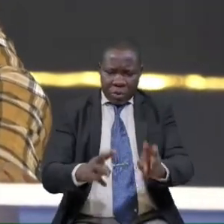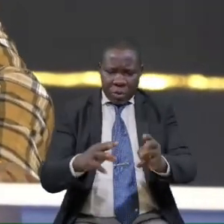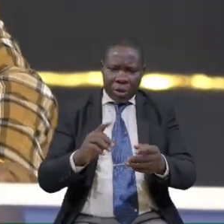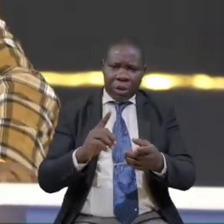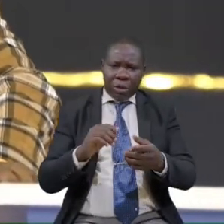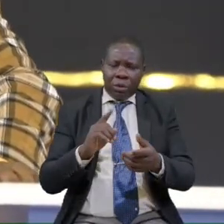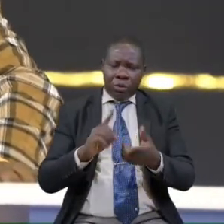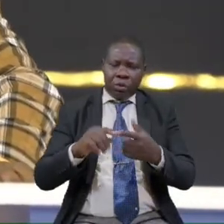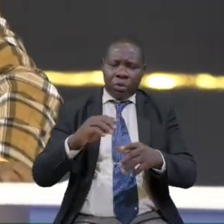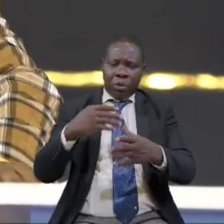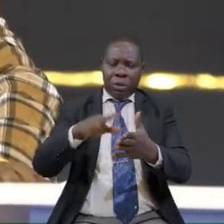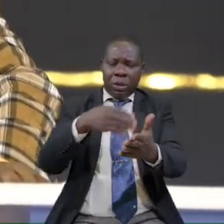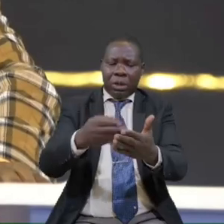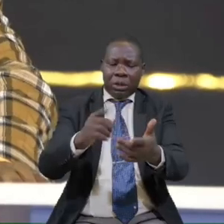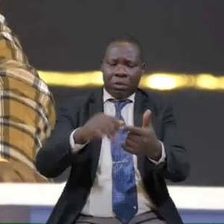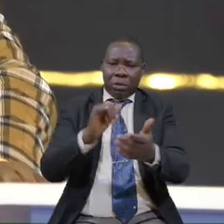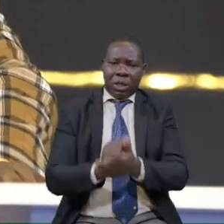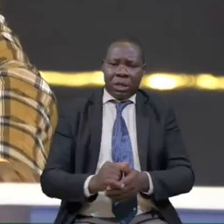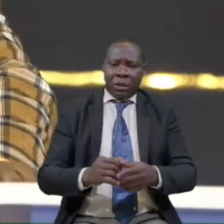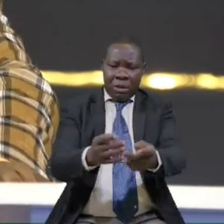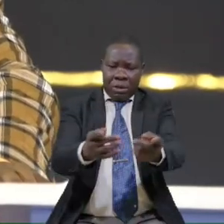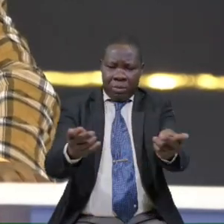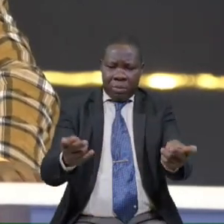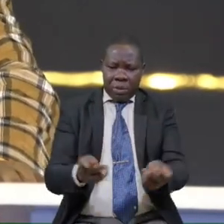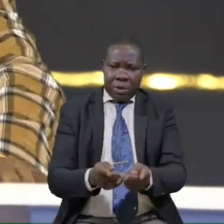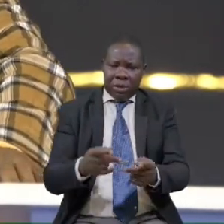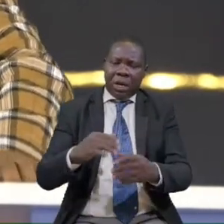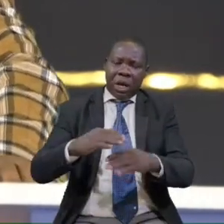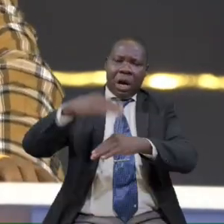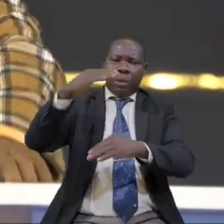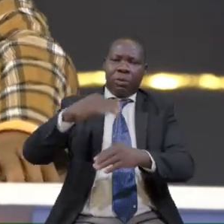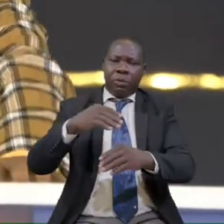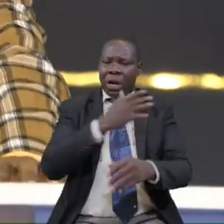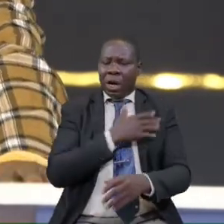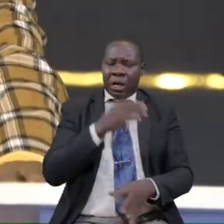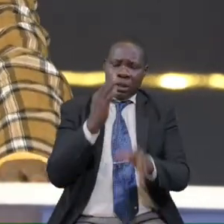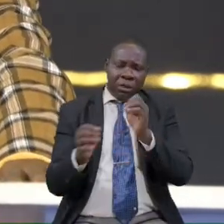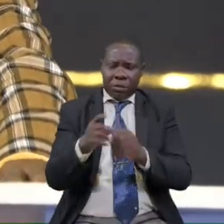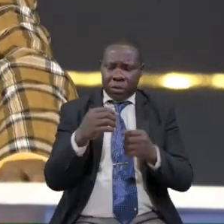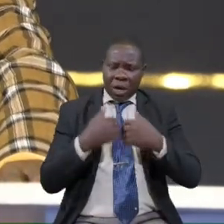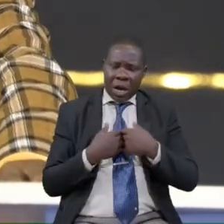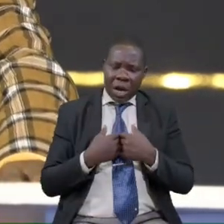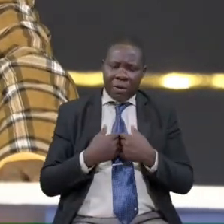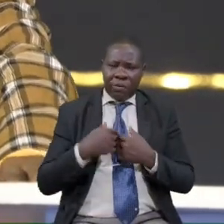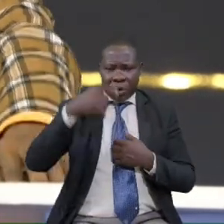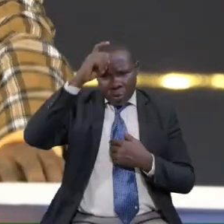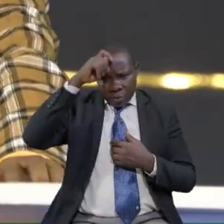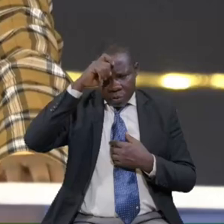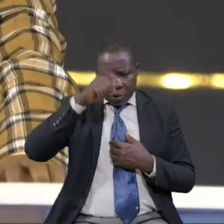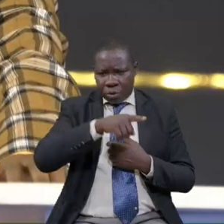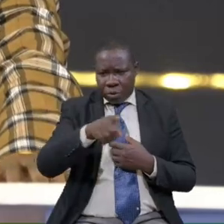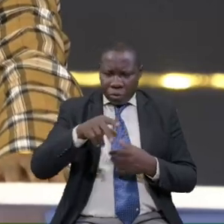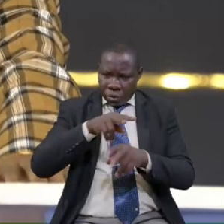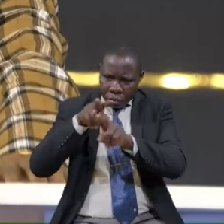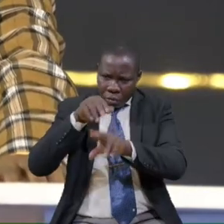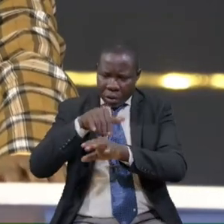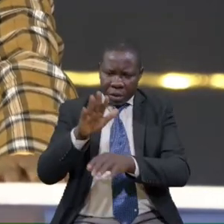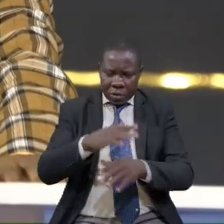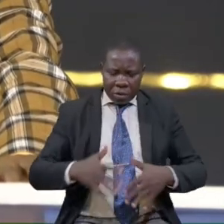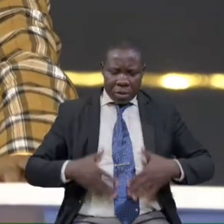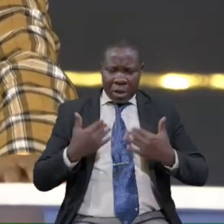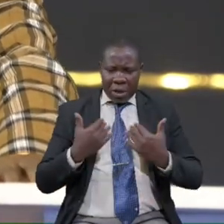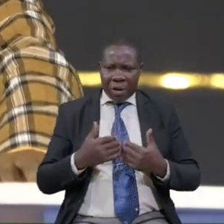parvenir à cette direction, à cette destination d'en haut. Quand on est sage, on examine sa vie,